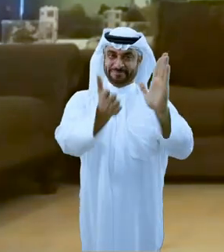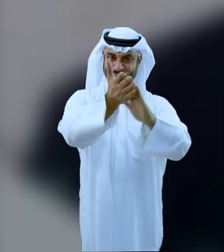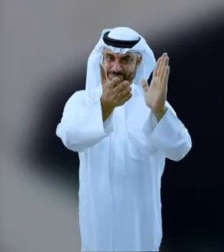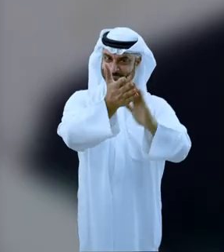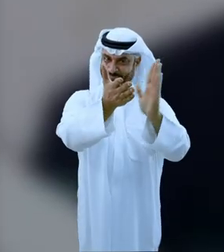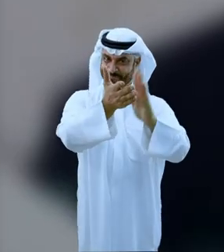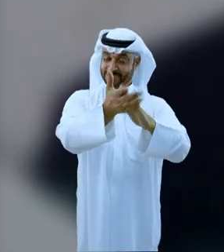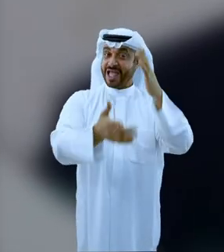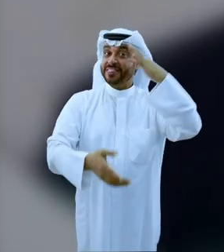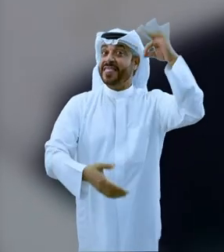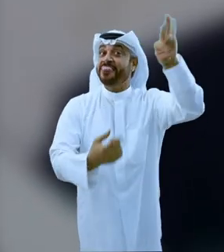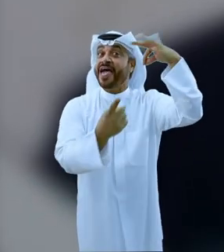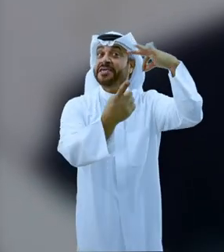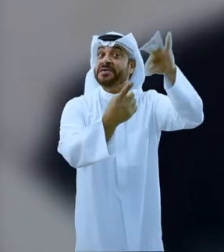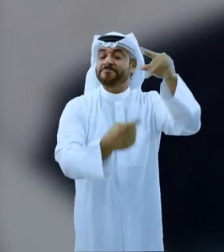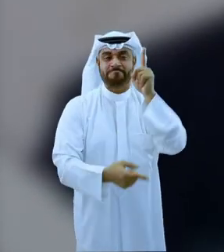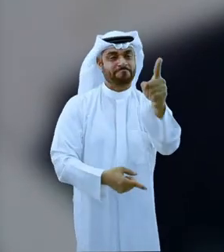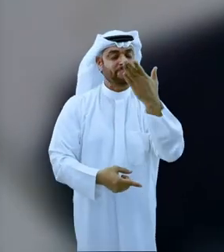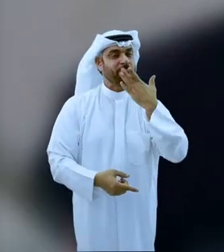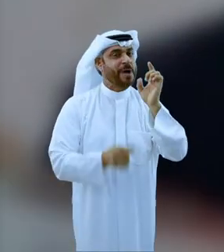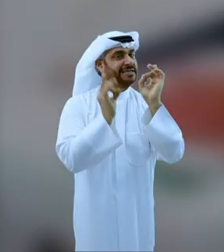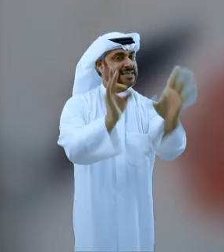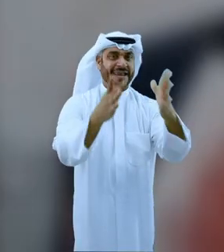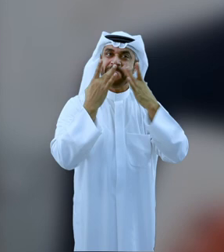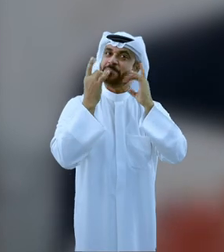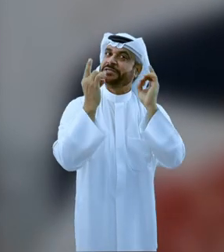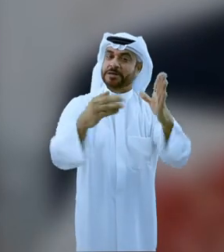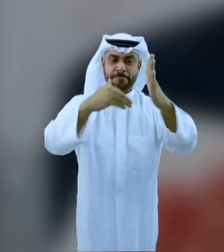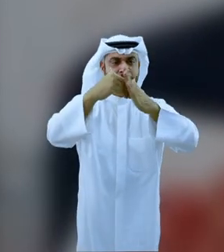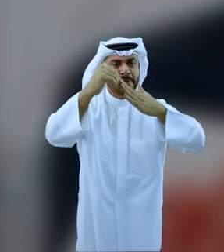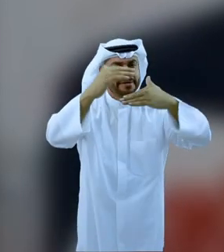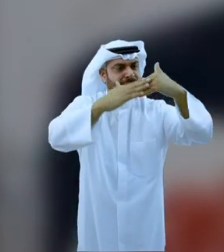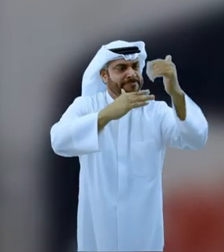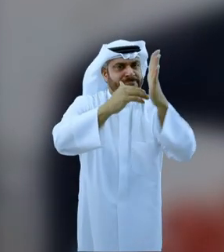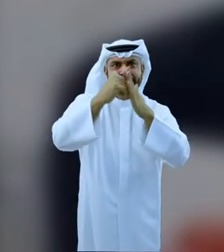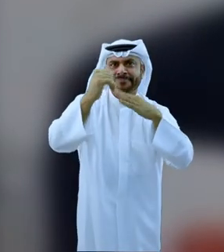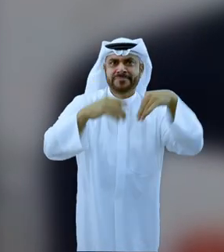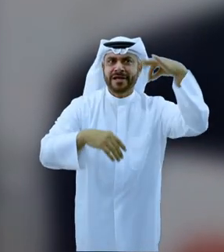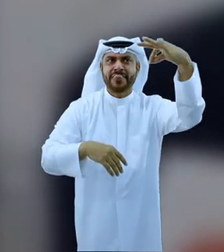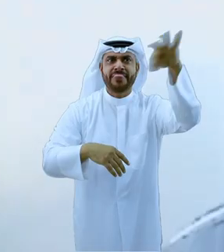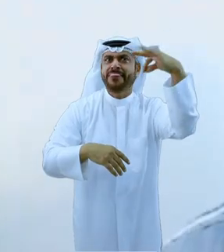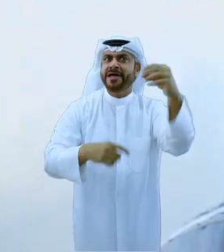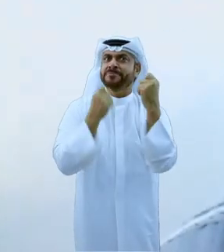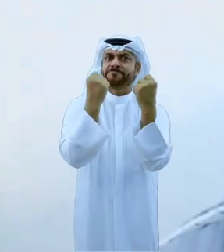وعاصمة. تدري أنك أنت وايد ذكي؟ هذه الأنامل الدقيقة تحتاج إلى دقة تحتاج إلى